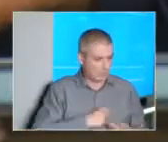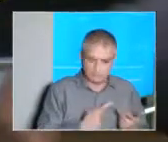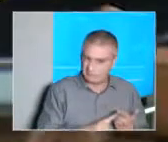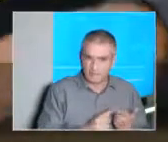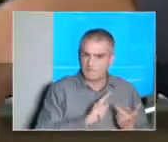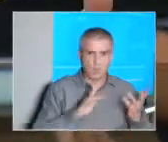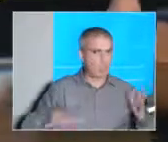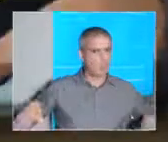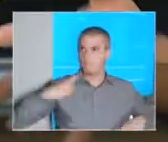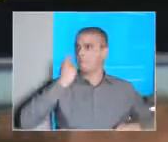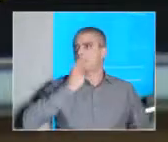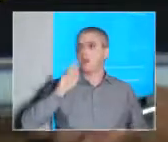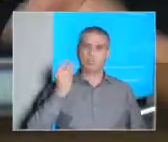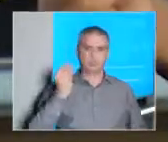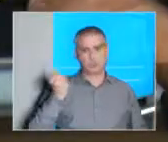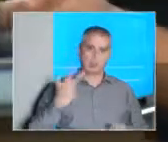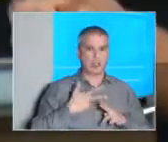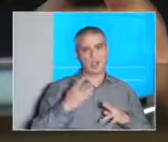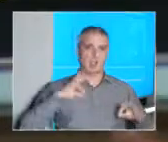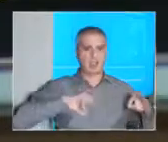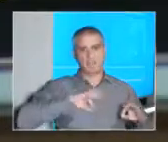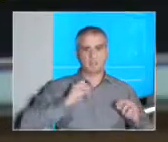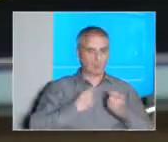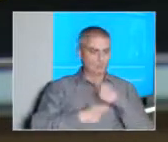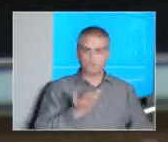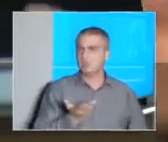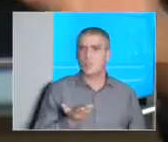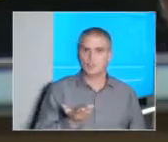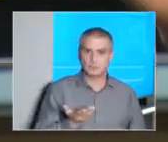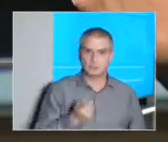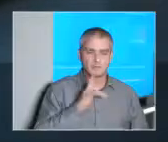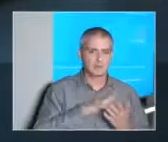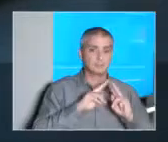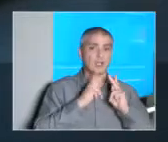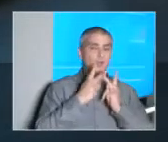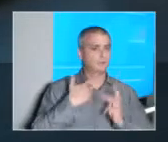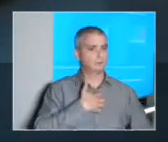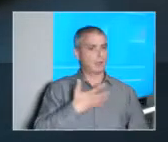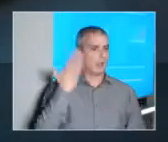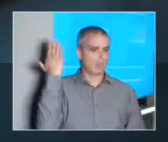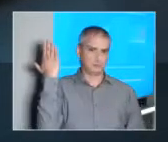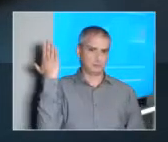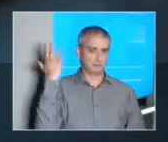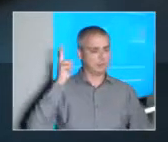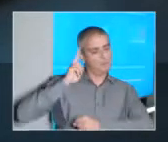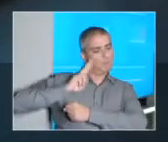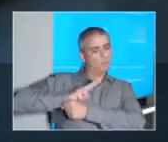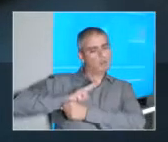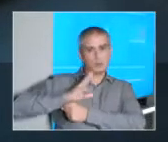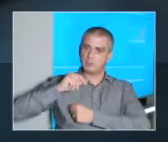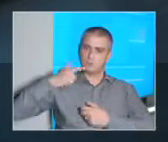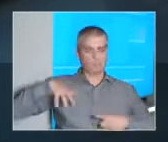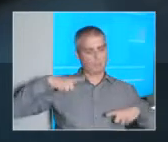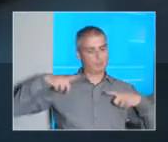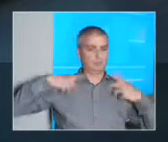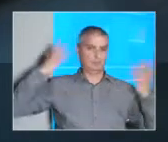ולא יושבים סביבי 100 מיליון שקל, רק רווחים של העסקאות הללו. ויושבת שם קבוצה אליטיסטית, פטרונית, עם